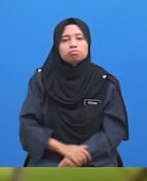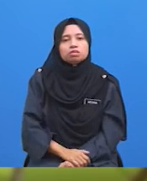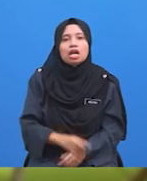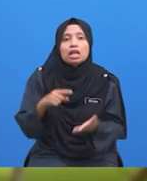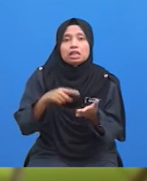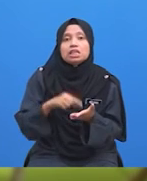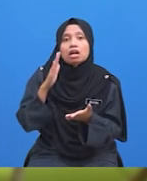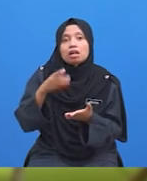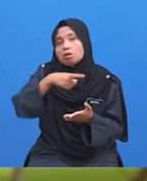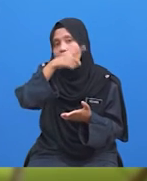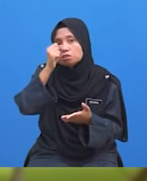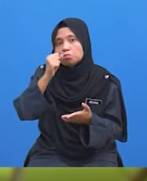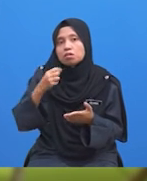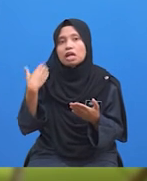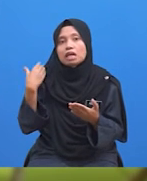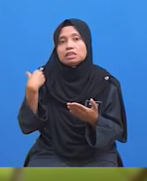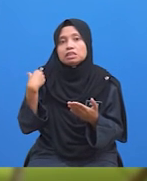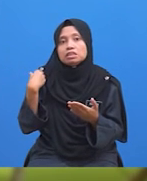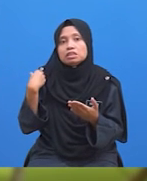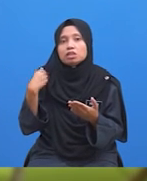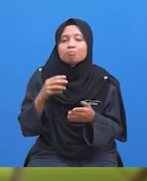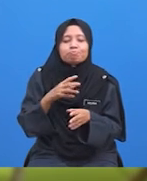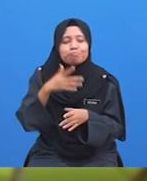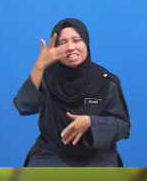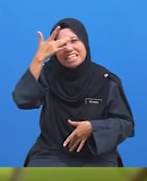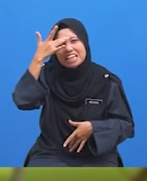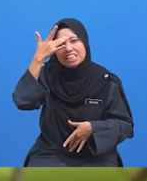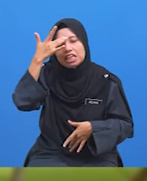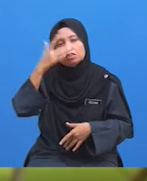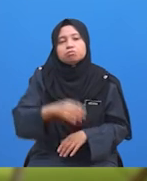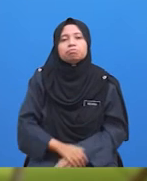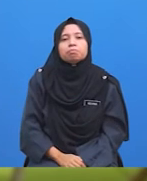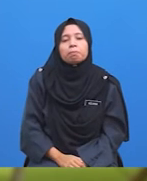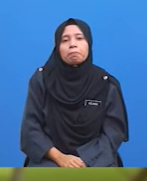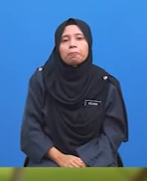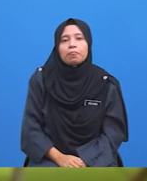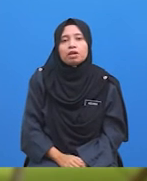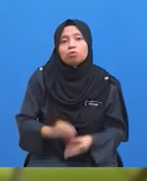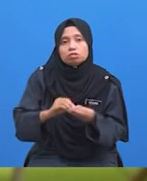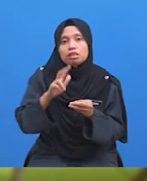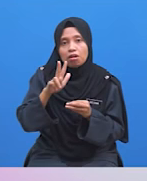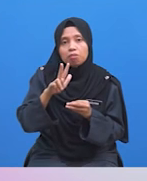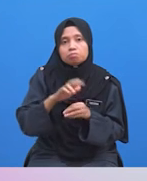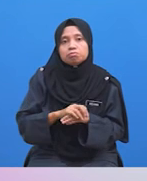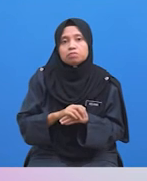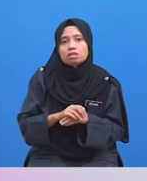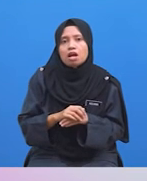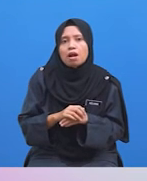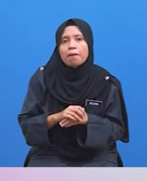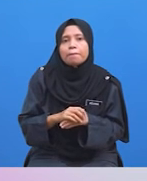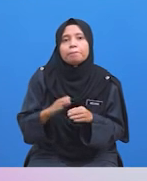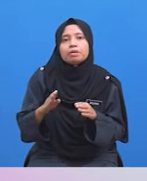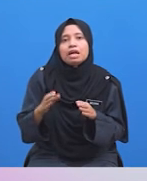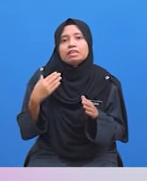ini akan menyebabkan wujudnya penularan wabah penyakit berjangkit tiga berlaku